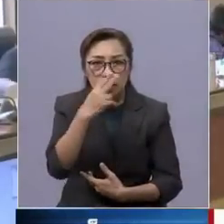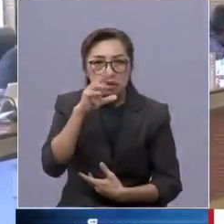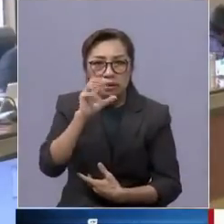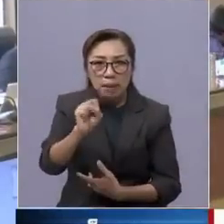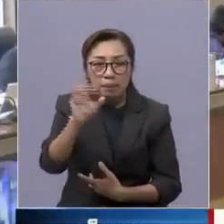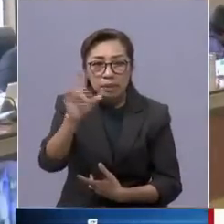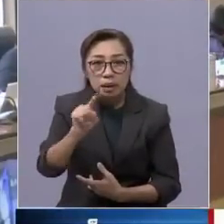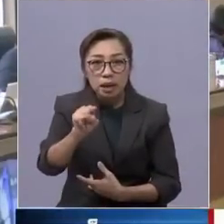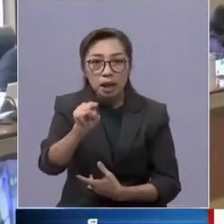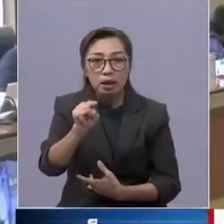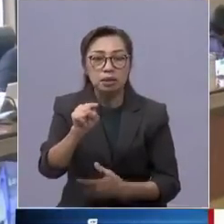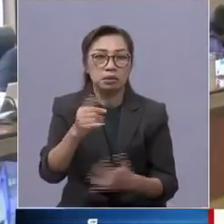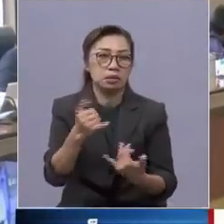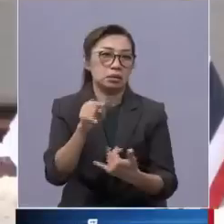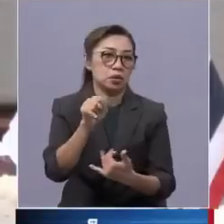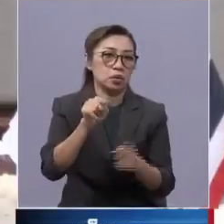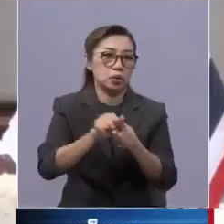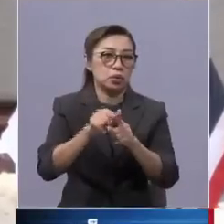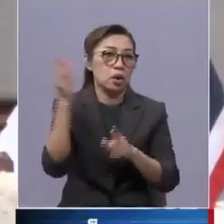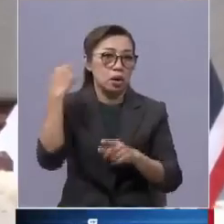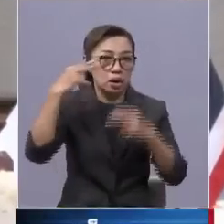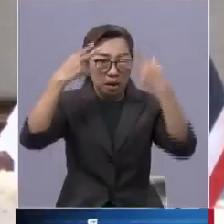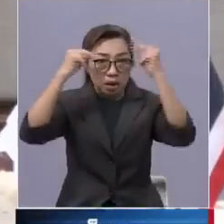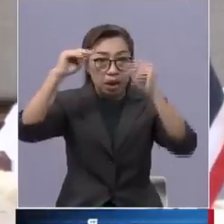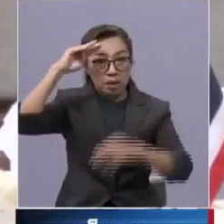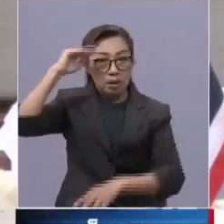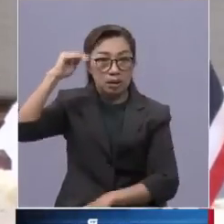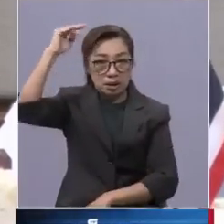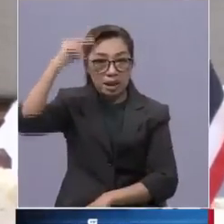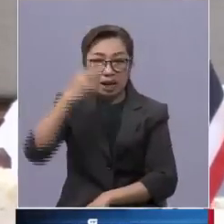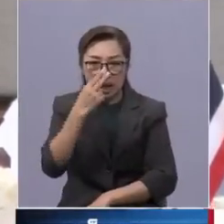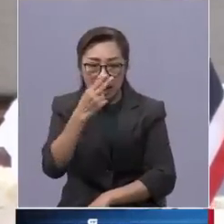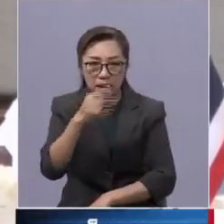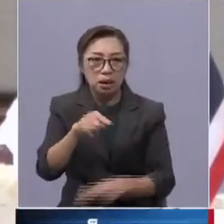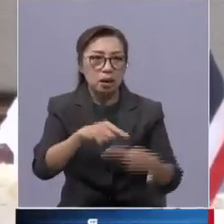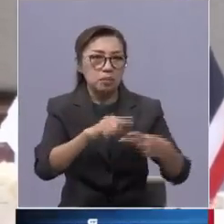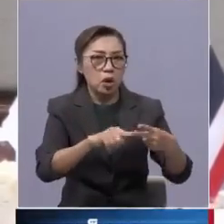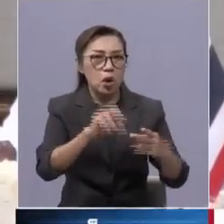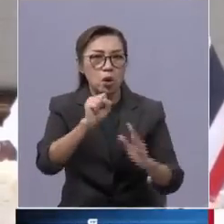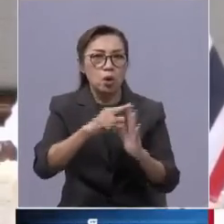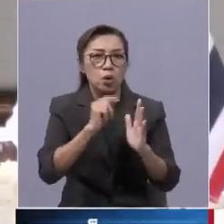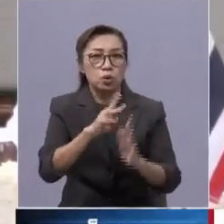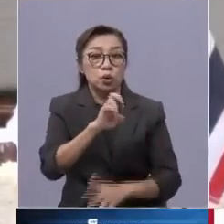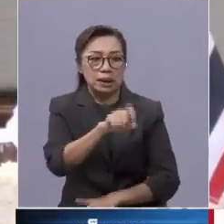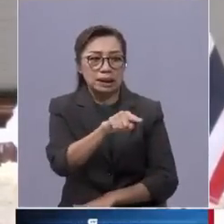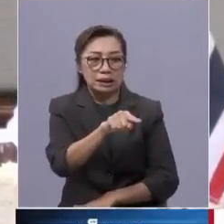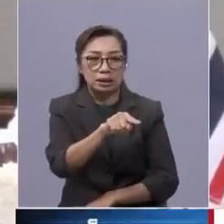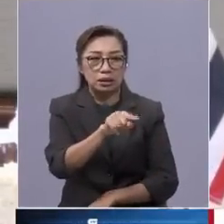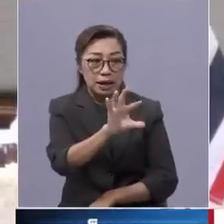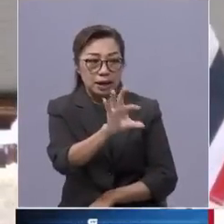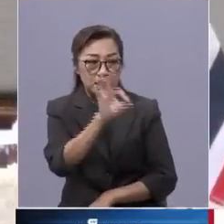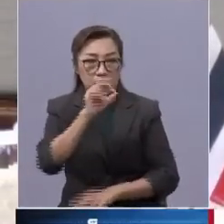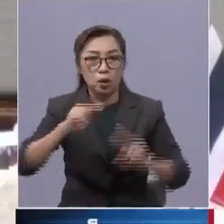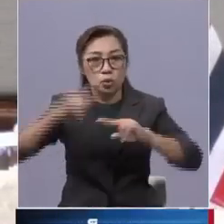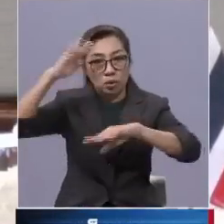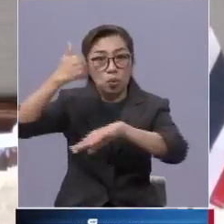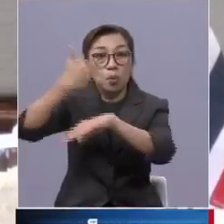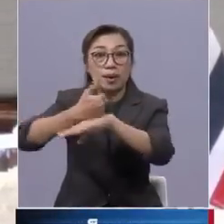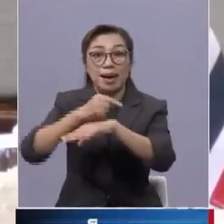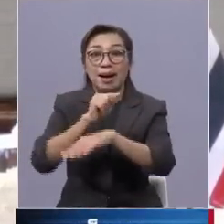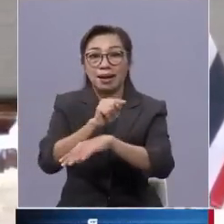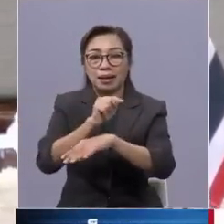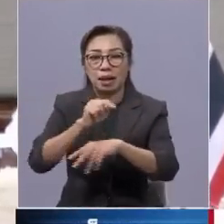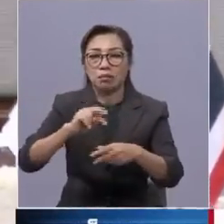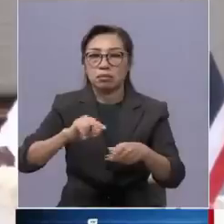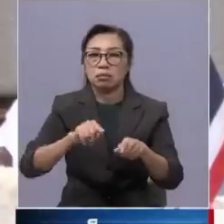ณที่ปรากฏชัดในรัฐบาลของคุณเศรษฐาแล้วก็ตัวของคุณสุทินคลังแสงนี่แหละนะครับที่ไปนั่งเป็นรัฐมนตรีว่าการกระทรวงการลาโห